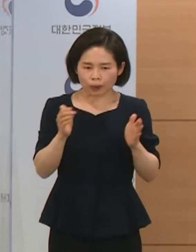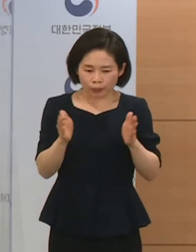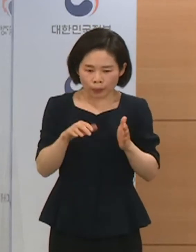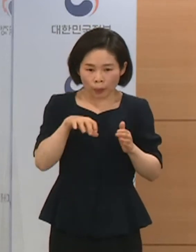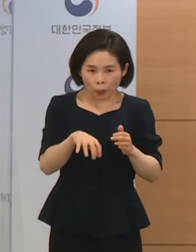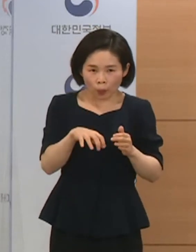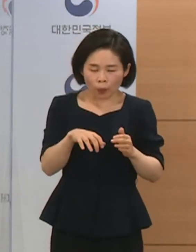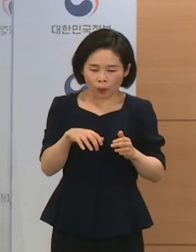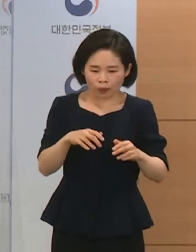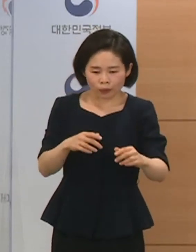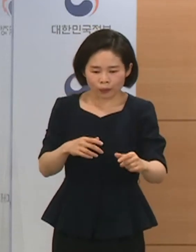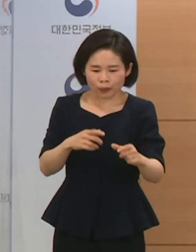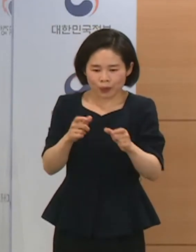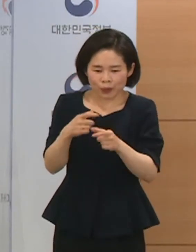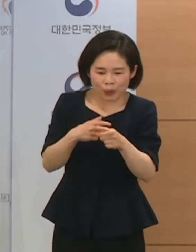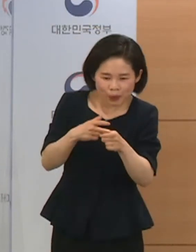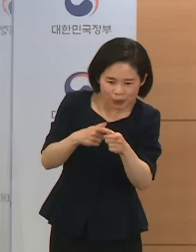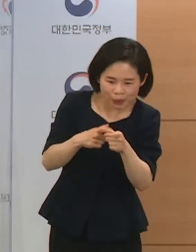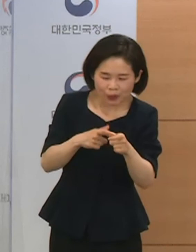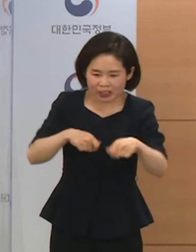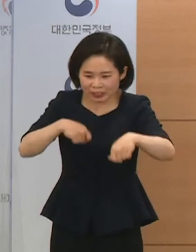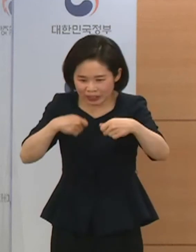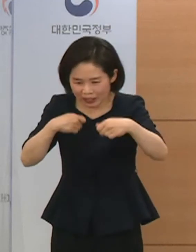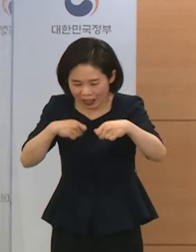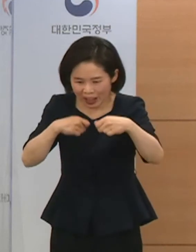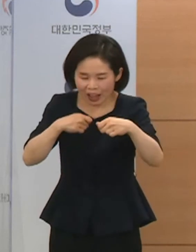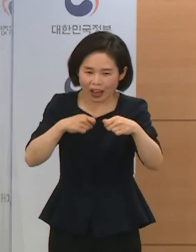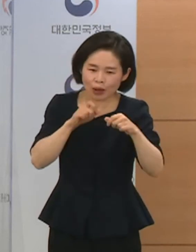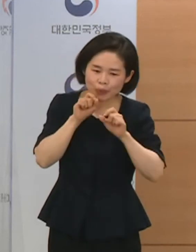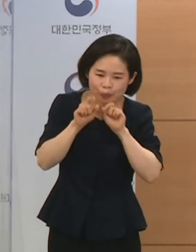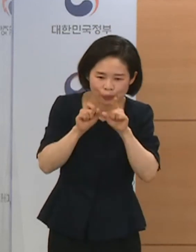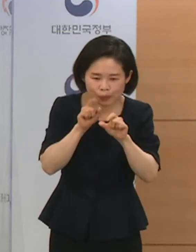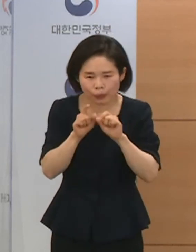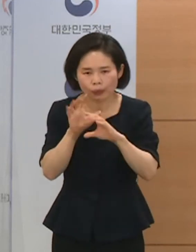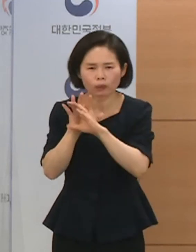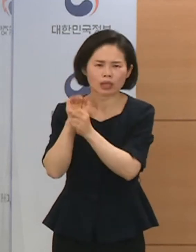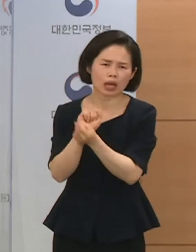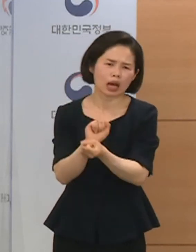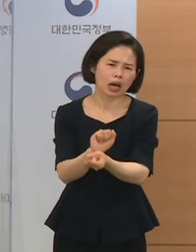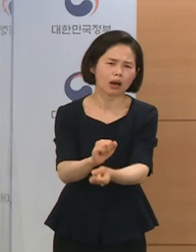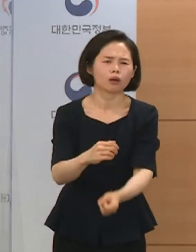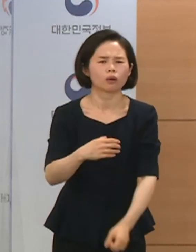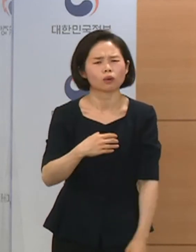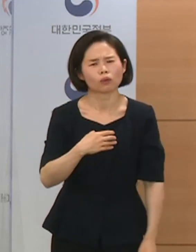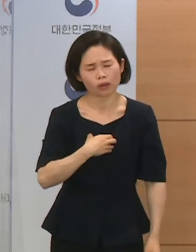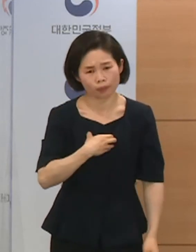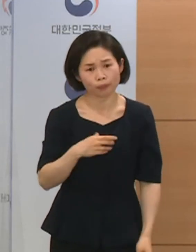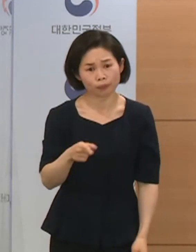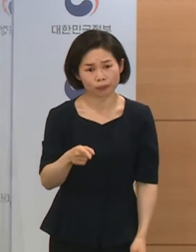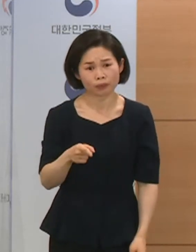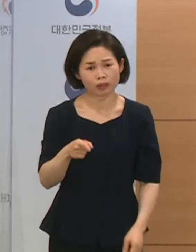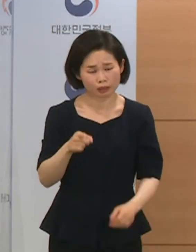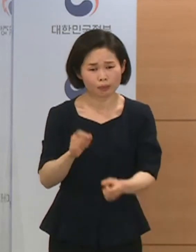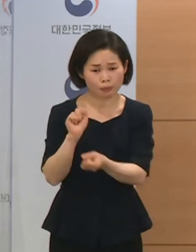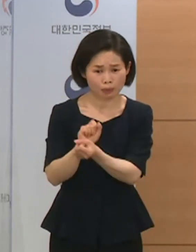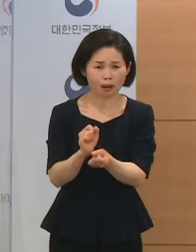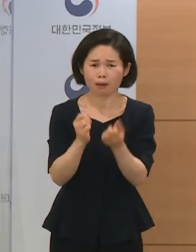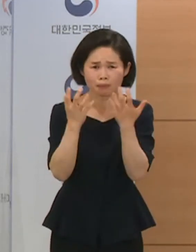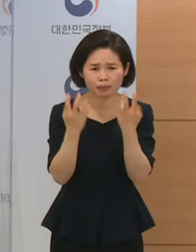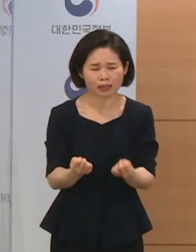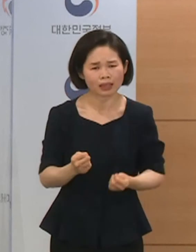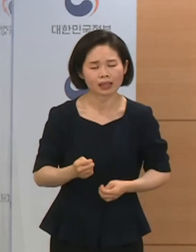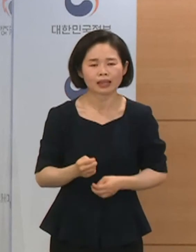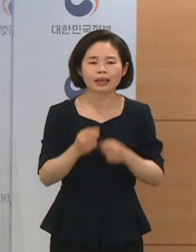벗고 음주와 식사와 대화를 하는 과정 중에 전염이 되는 걸로 파악이 되고 있습니다. 이런 사적인